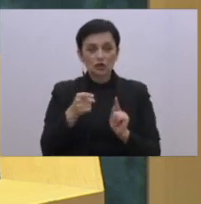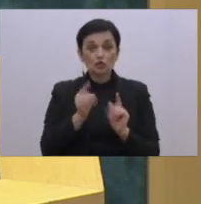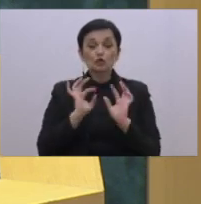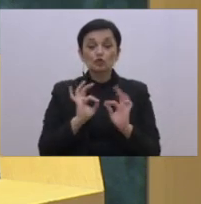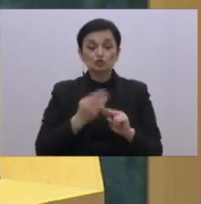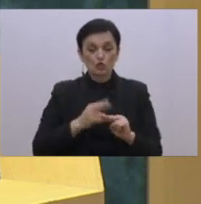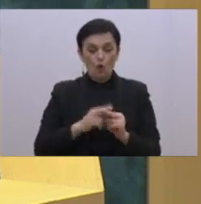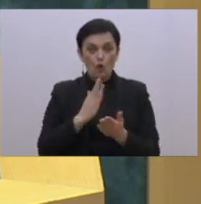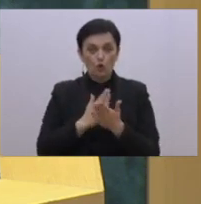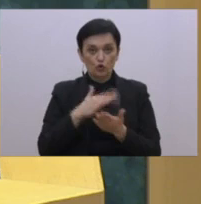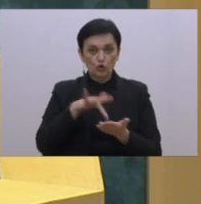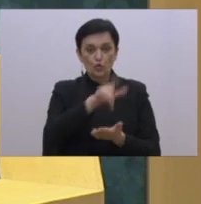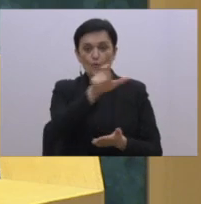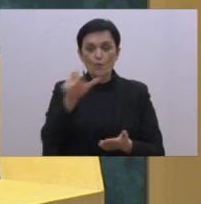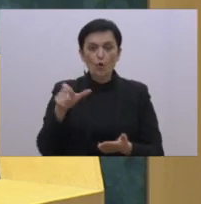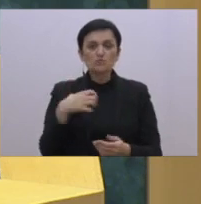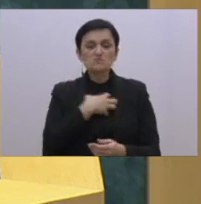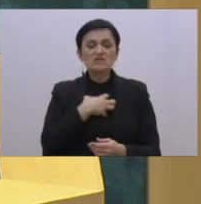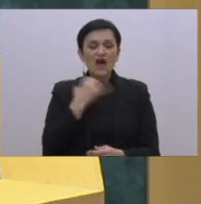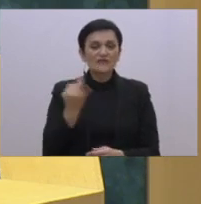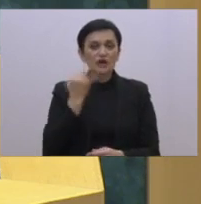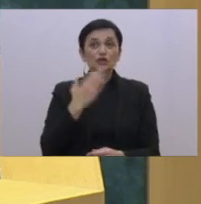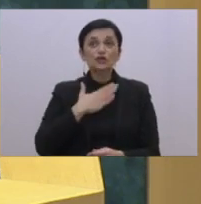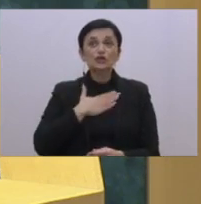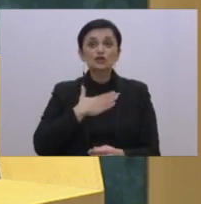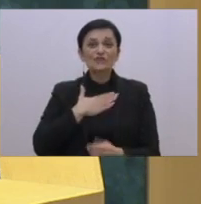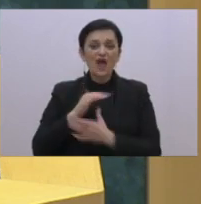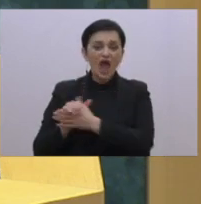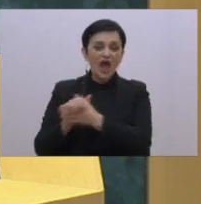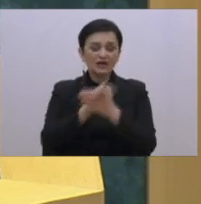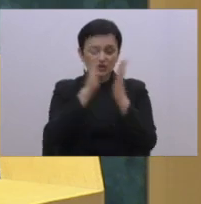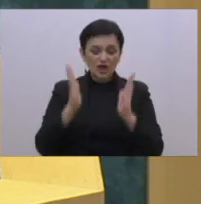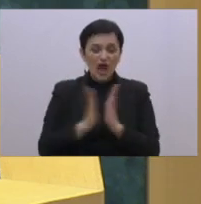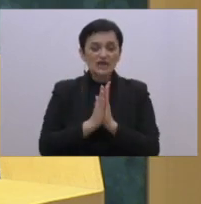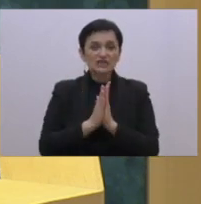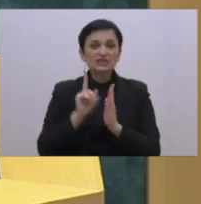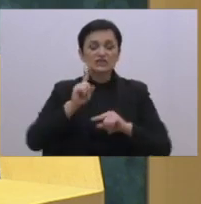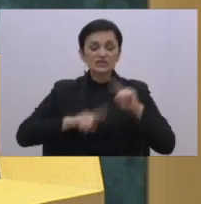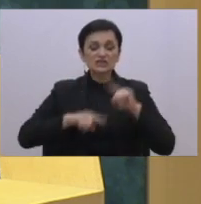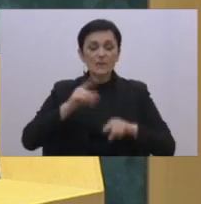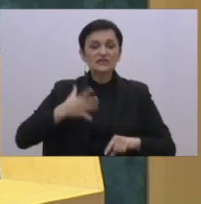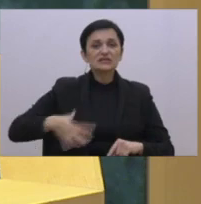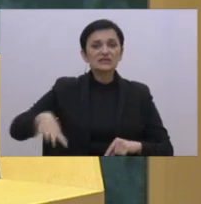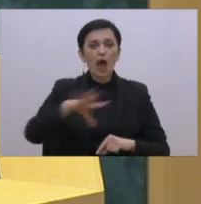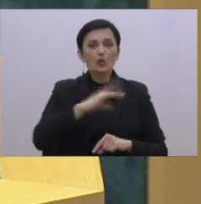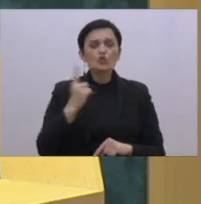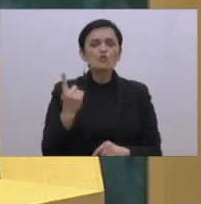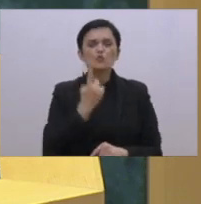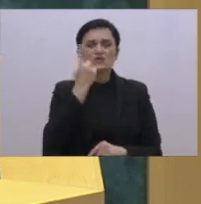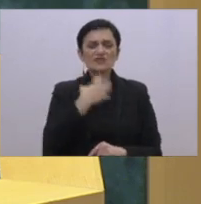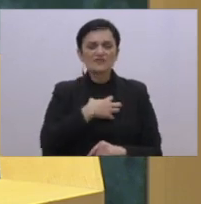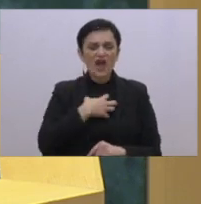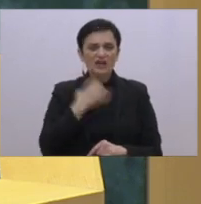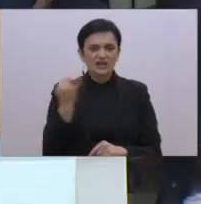Სწორედ ეს არის მოსახლეობის მთავარი ინტერესი, ჩვენი ერთიანი და საერთო სამშობლოს საქართველოს უპირველესი